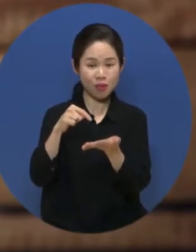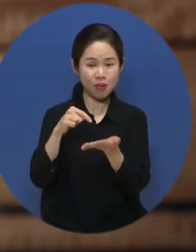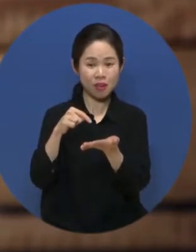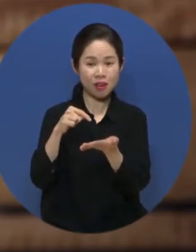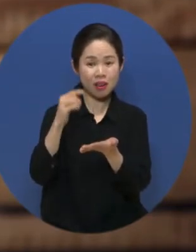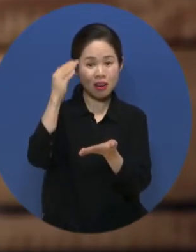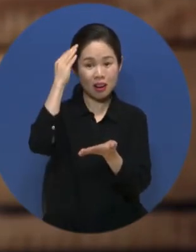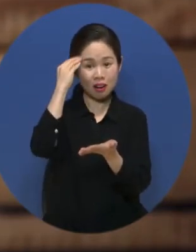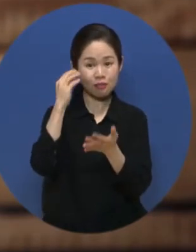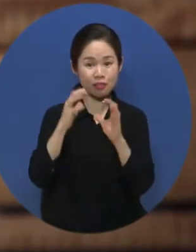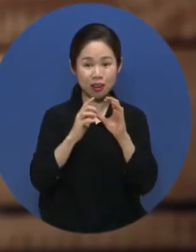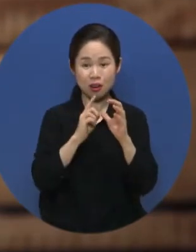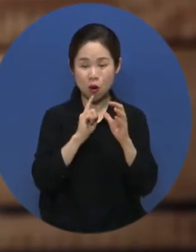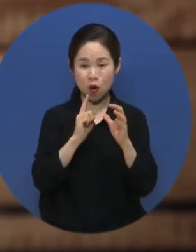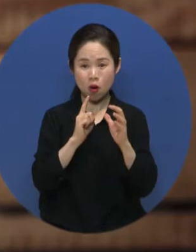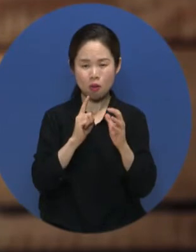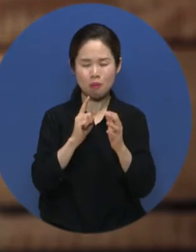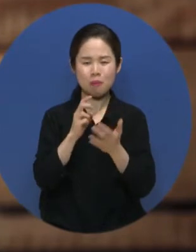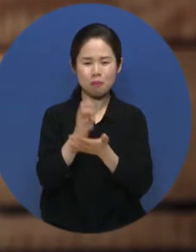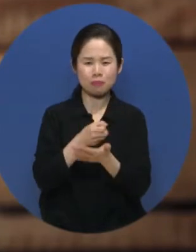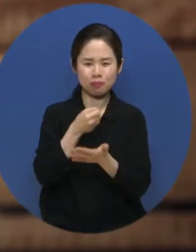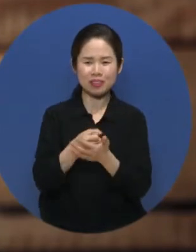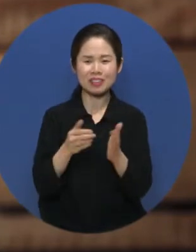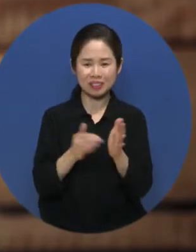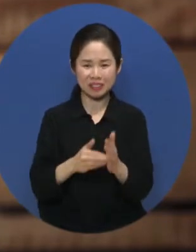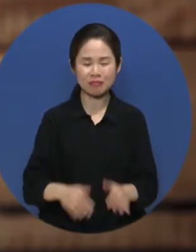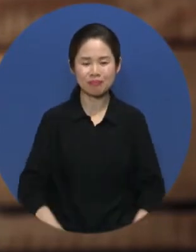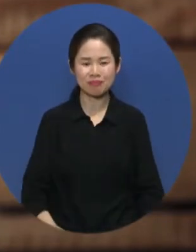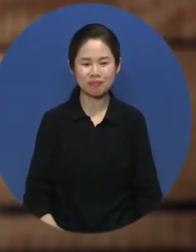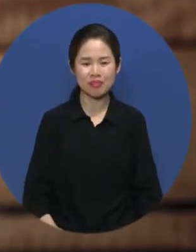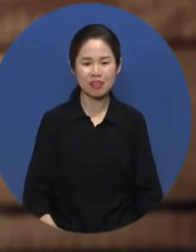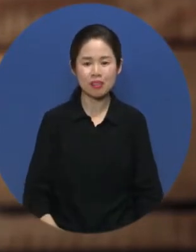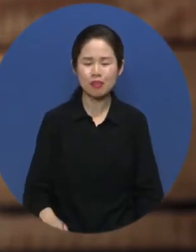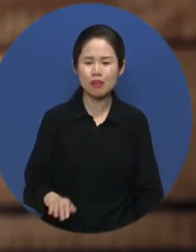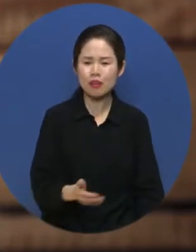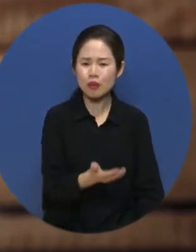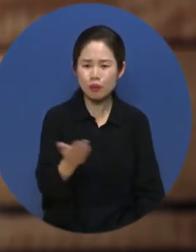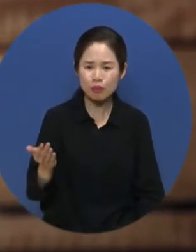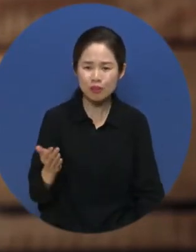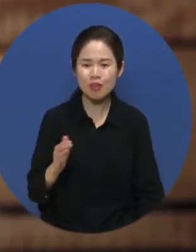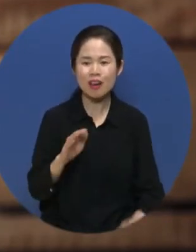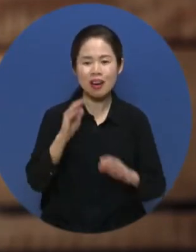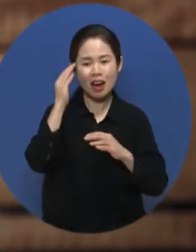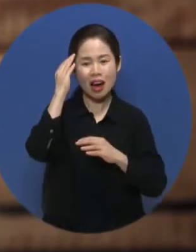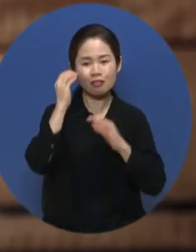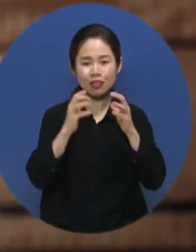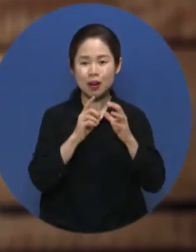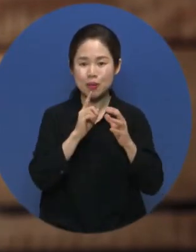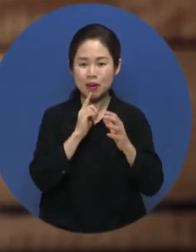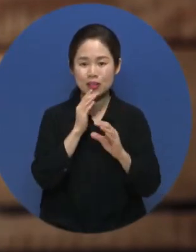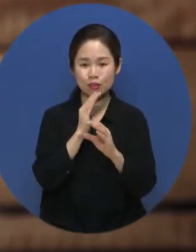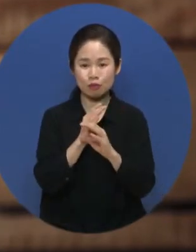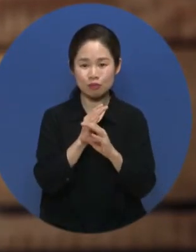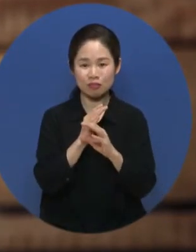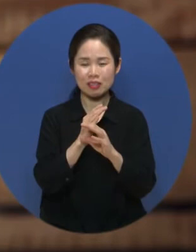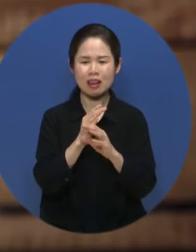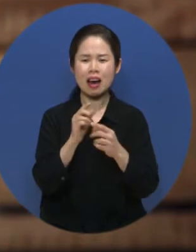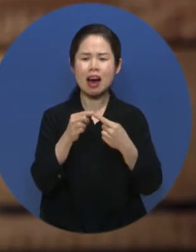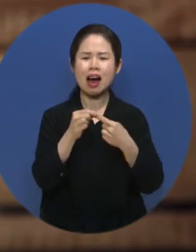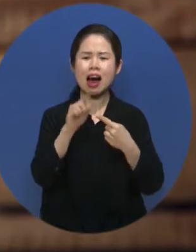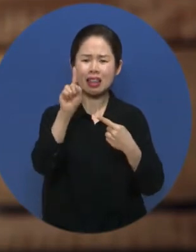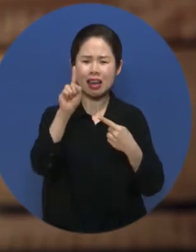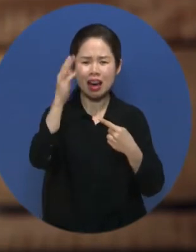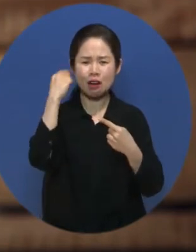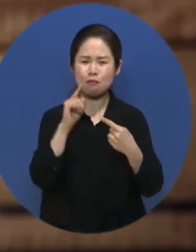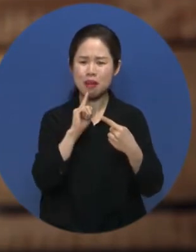있는 우리말이에요. 근데 여러분들은 우리말 중에 3분의 1밖에 모르는 거예요. 그런데도 불구하고 앞이